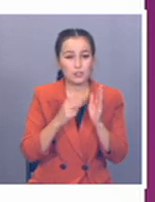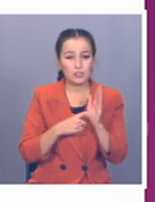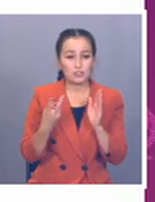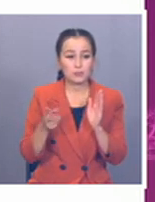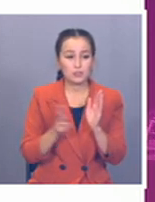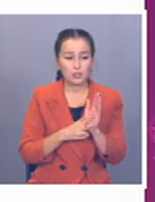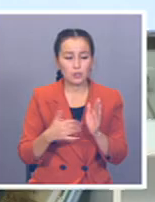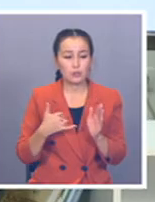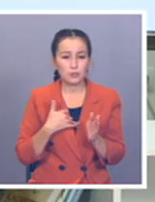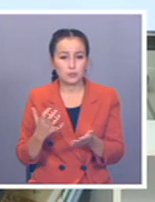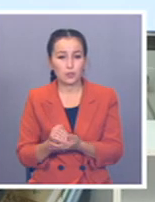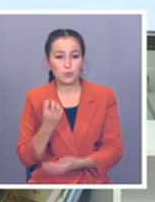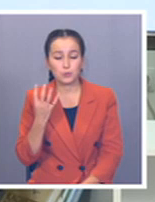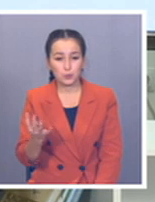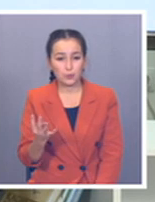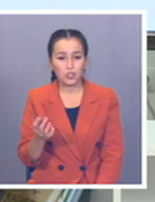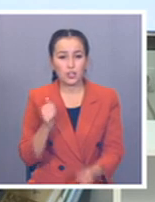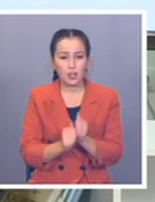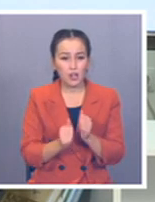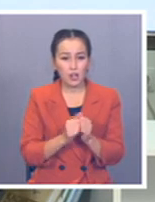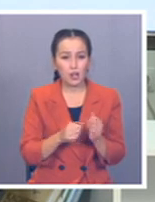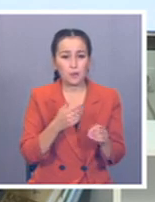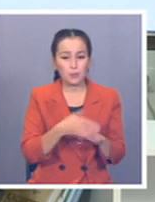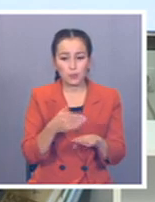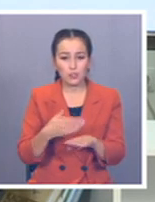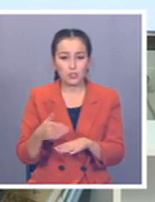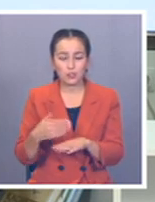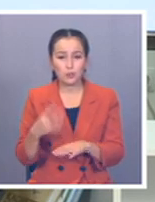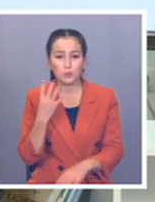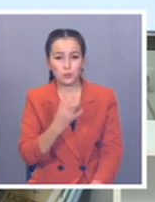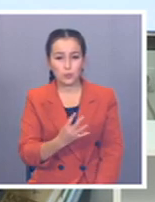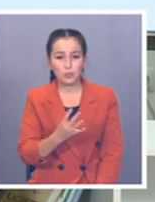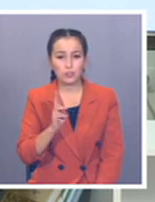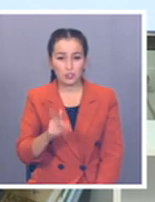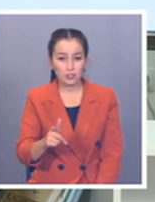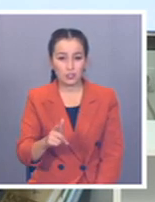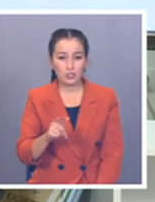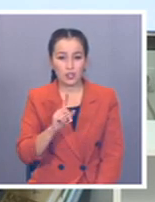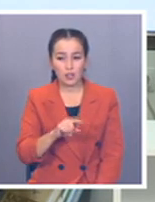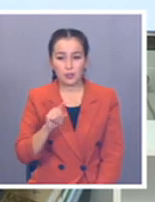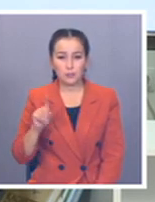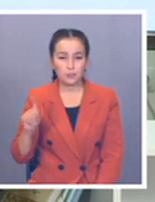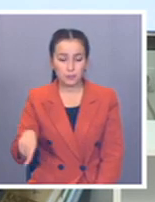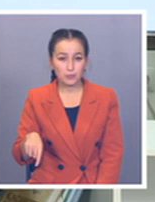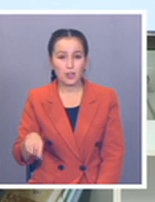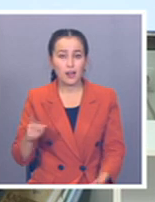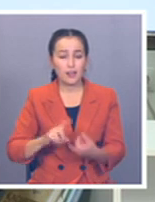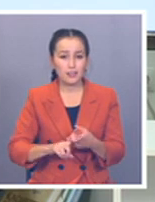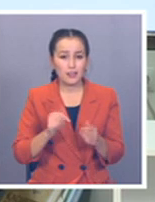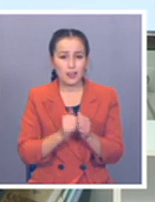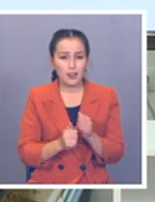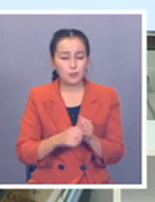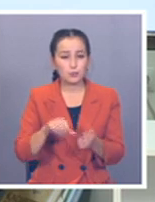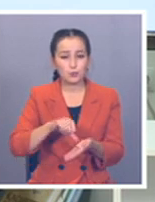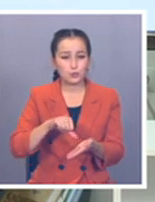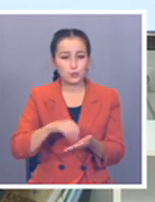ол 4-ке тең болады. Демек, әр бөліктің салмағы 4 килограмм. Енді біз қатынастың әрбір мүшесін осы